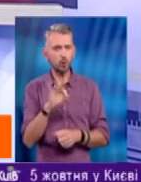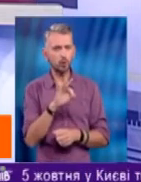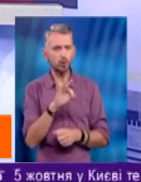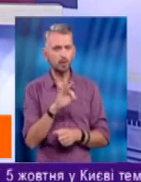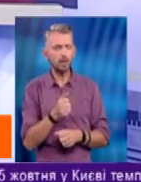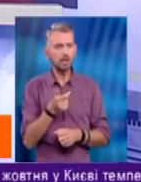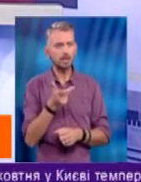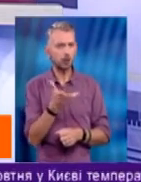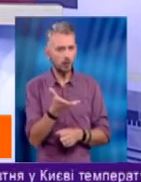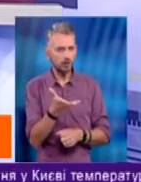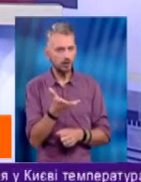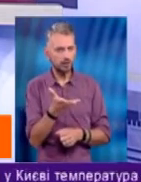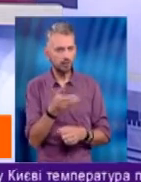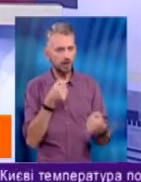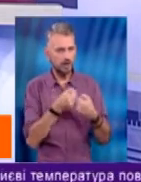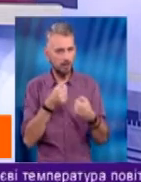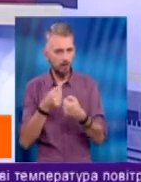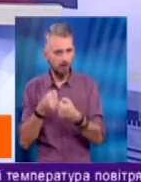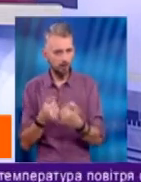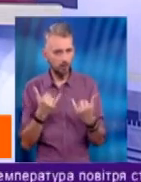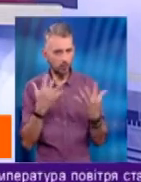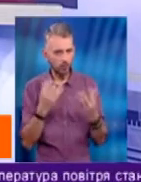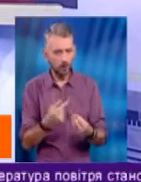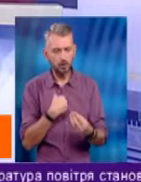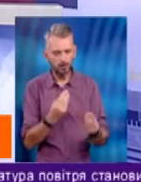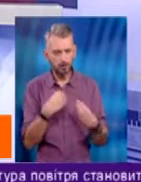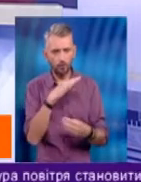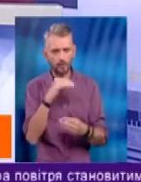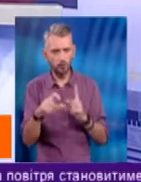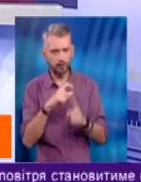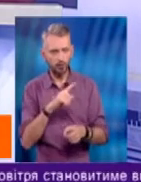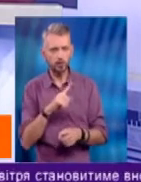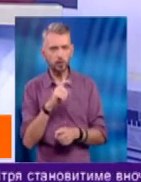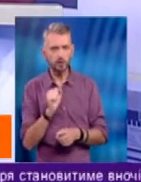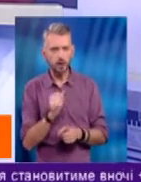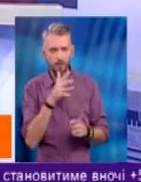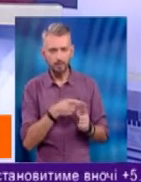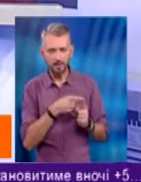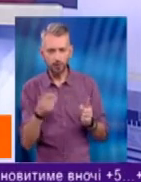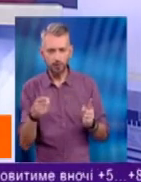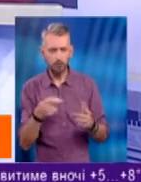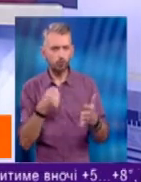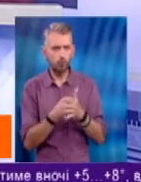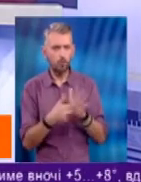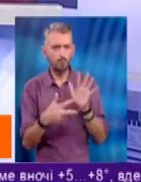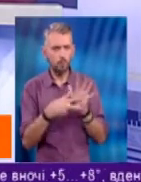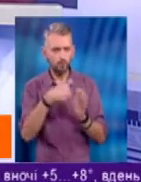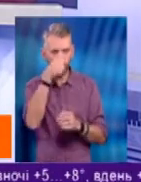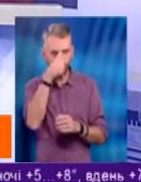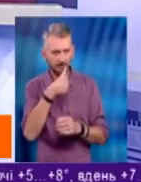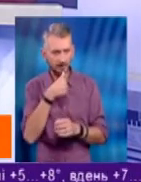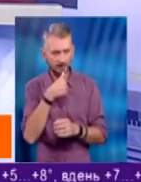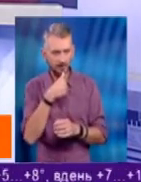кількості ДТП. На сьогоднішній день нам дали офіційну відповідь, що за період часу там, до 8 місяця